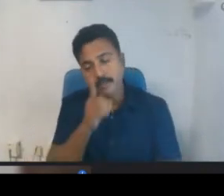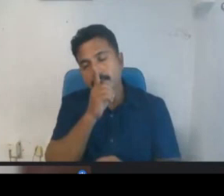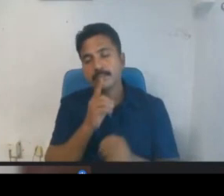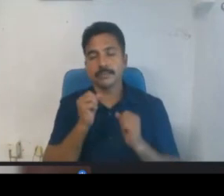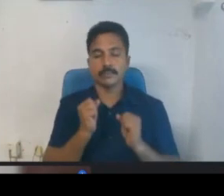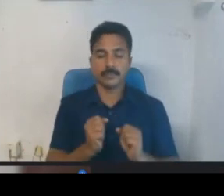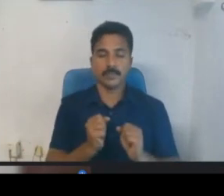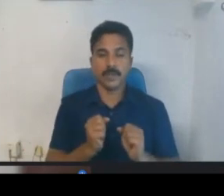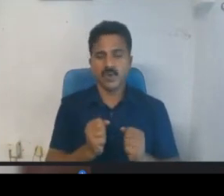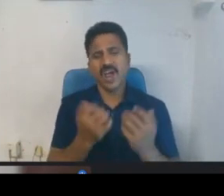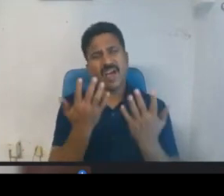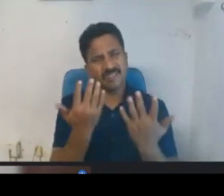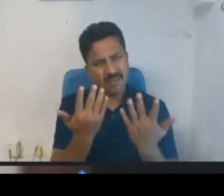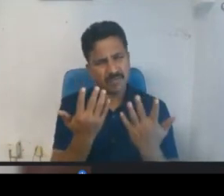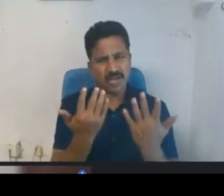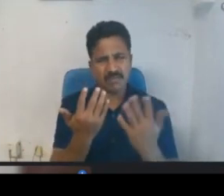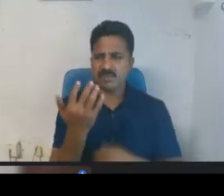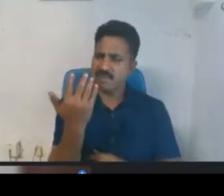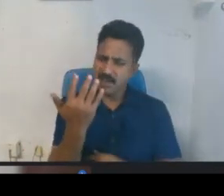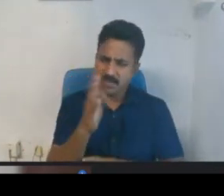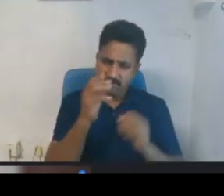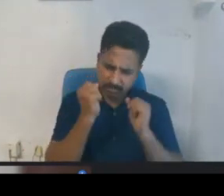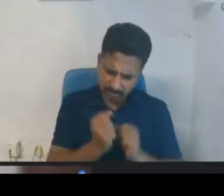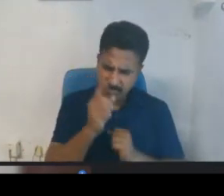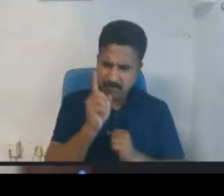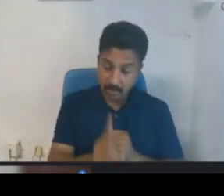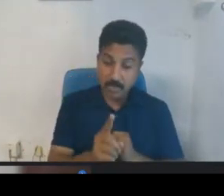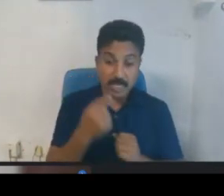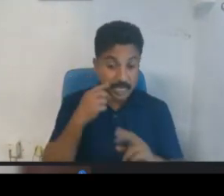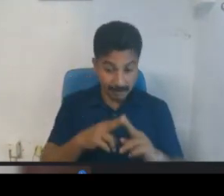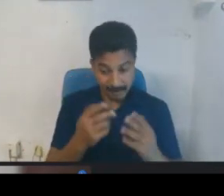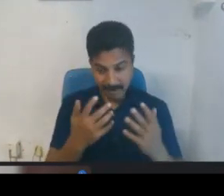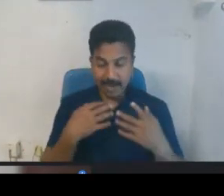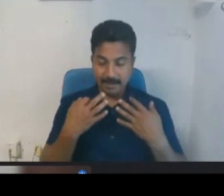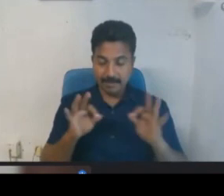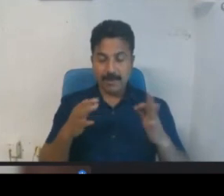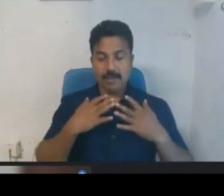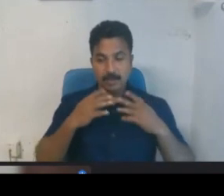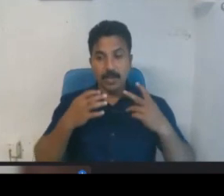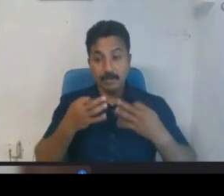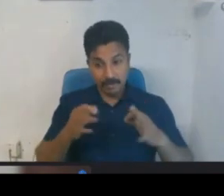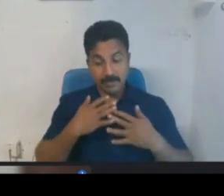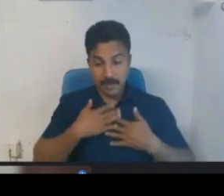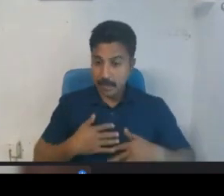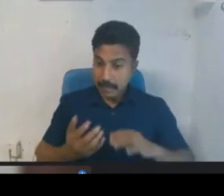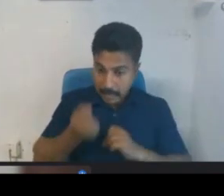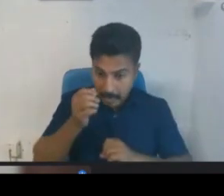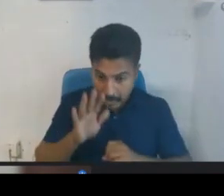തന്നെ ഇരിക്കുക. ഇത്തരത്തിലൊരു 5-10 മിനിറ്റ് നിങ്ങൾക്കായിട്ട് കർശനമായിട്ട് എടുക്കാൻ കഴിയുകയാണെന്നുണ്ടെങ്കിൽ നിങ്ങൾക്ക് നിങ്ങളെ